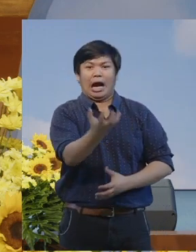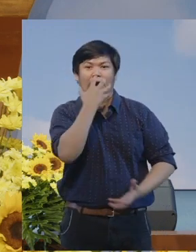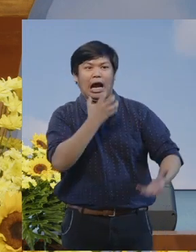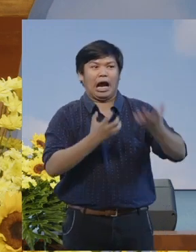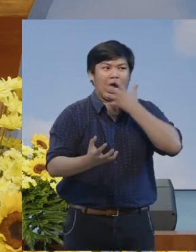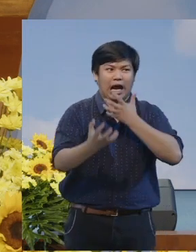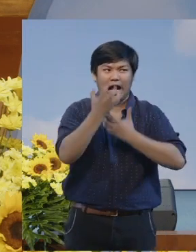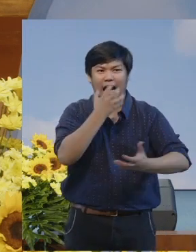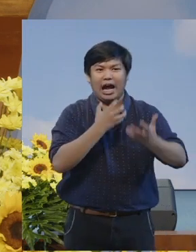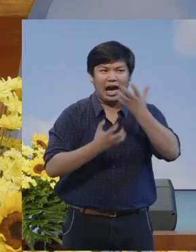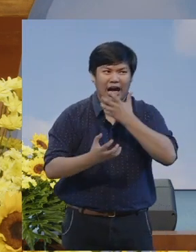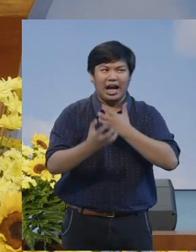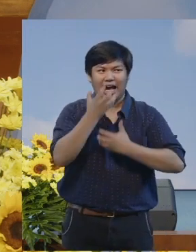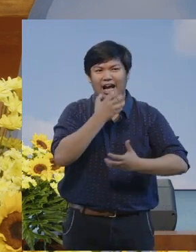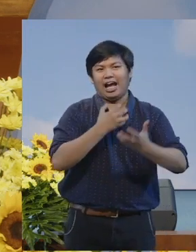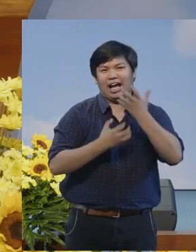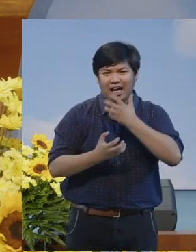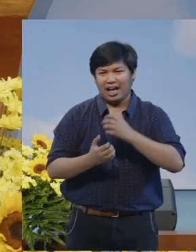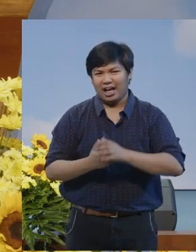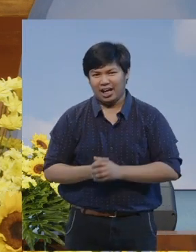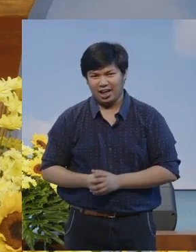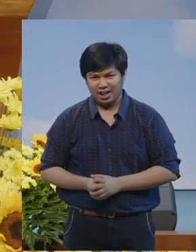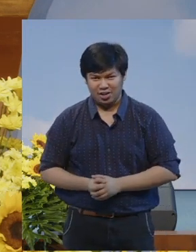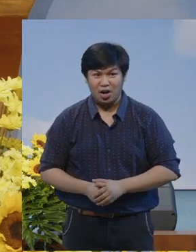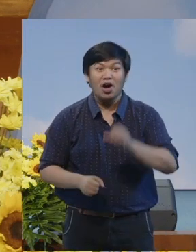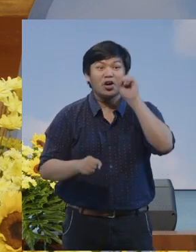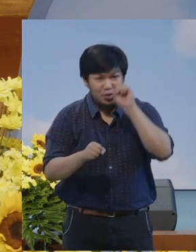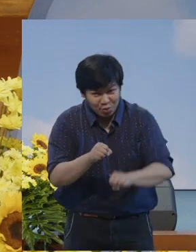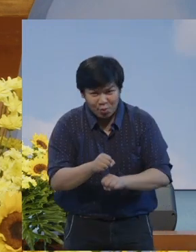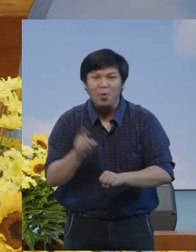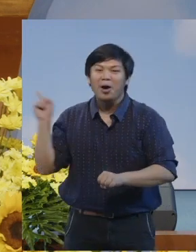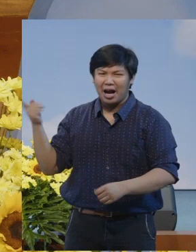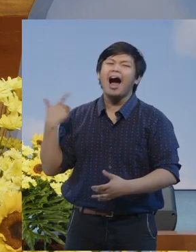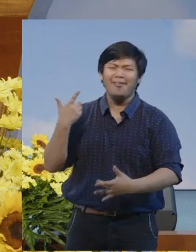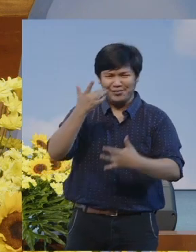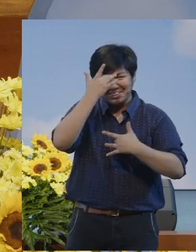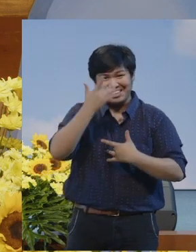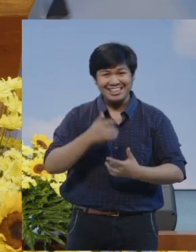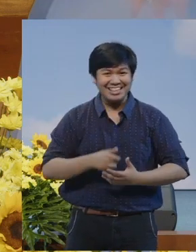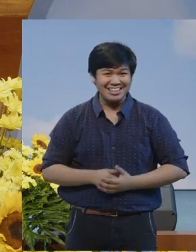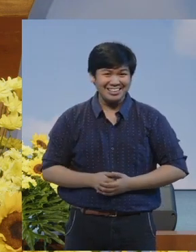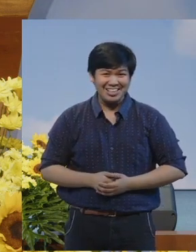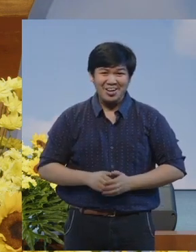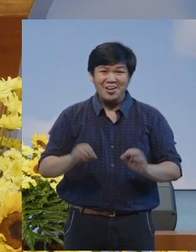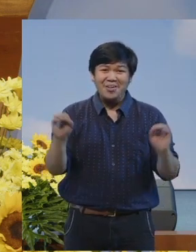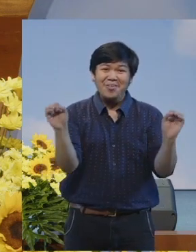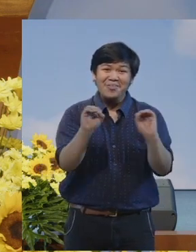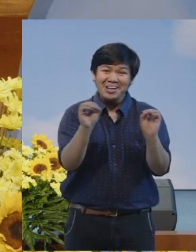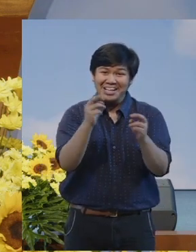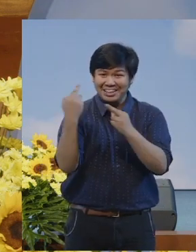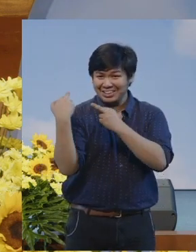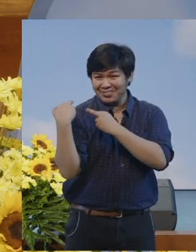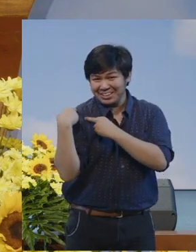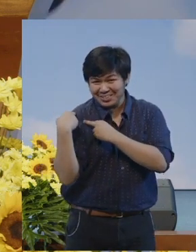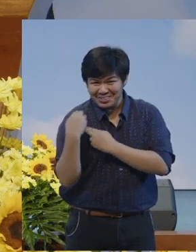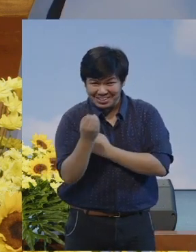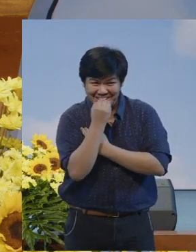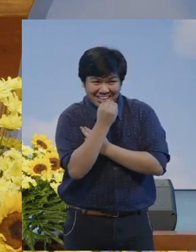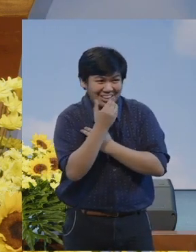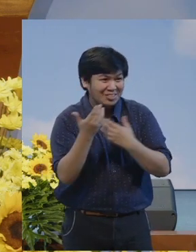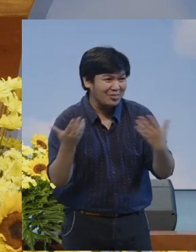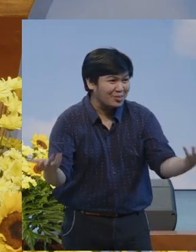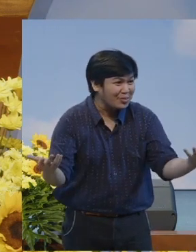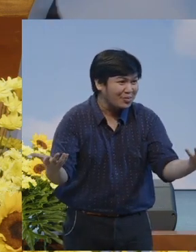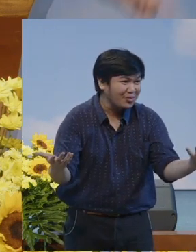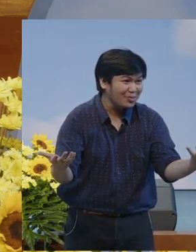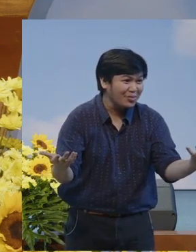No? Ayan po ang mga paborito ko. Kaya po ako nagka-gout. Kasalanan ko po. Madalas po ganyan